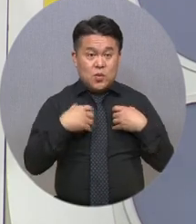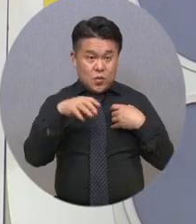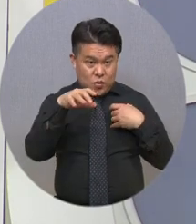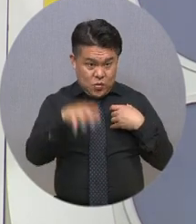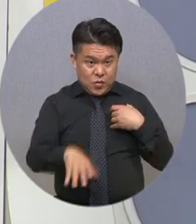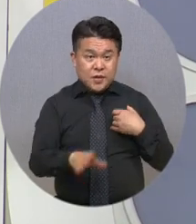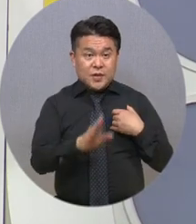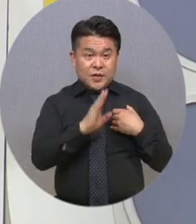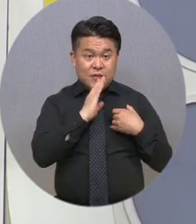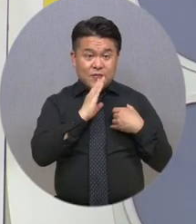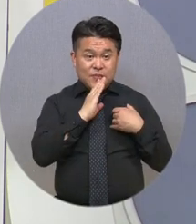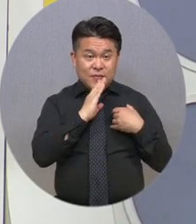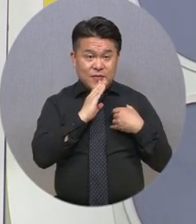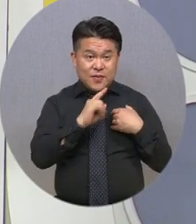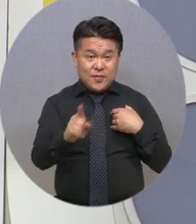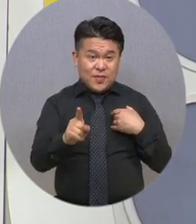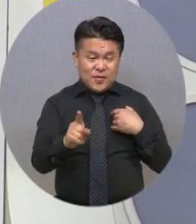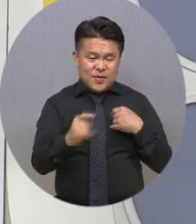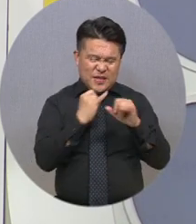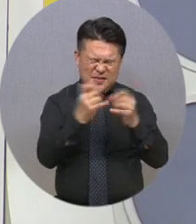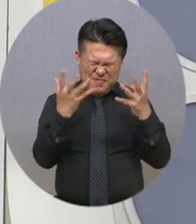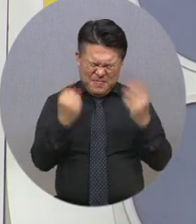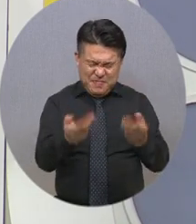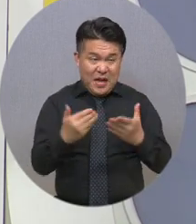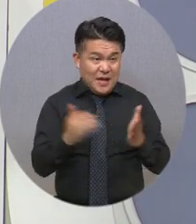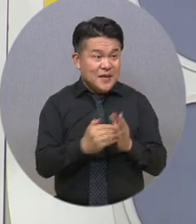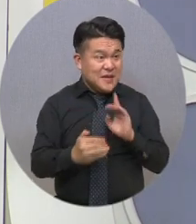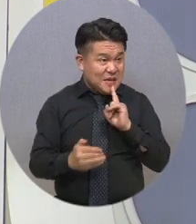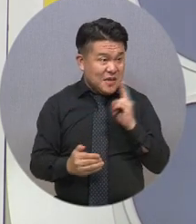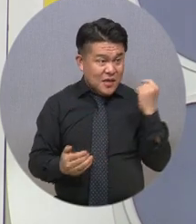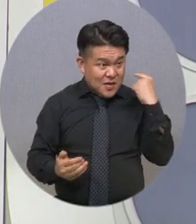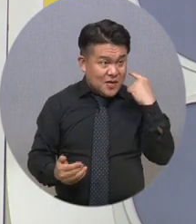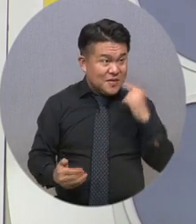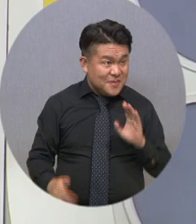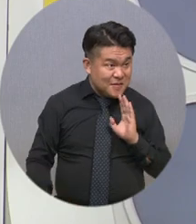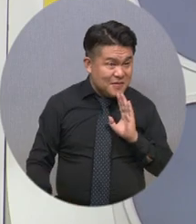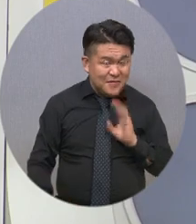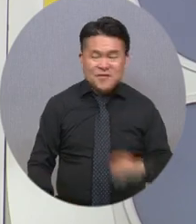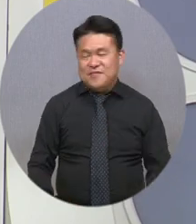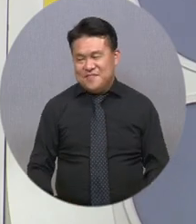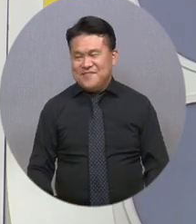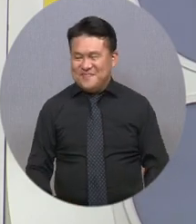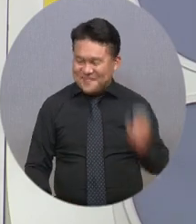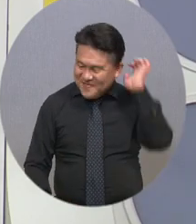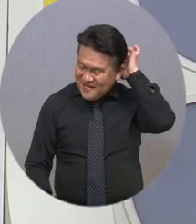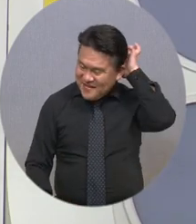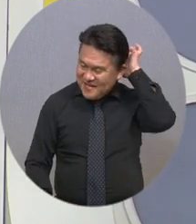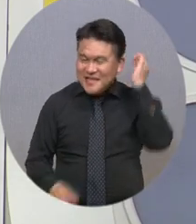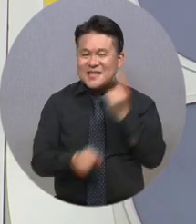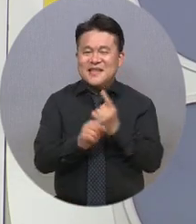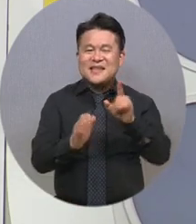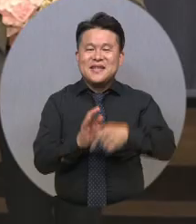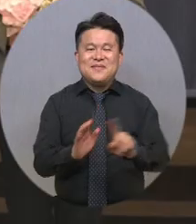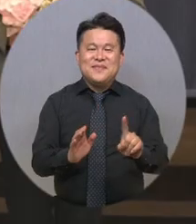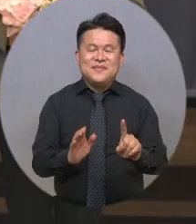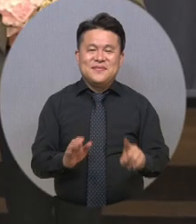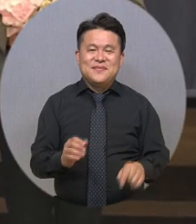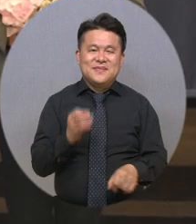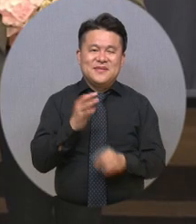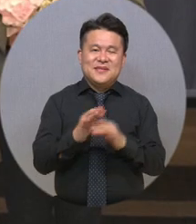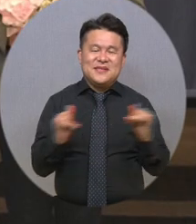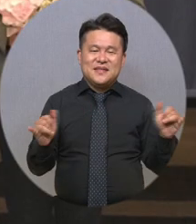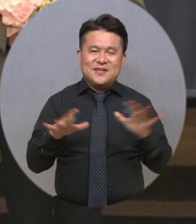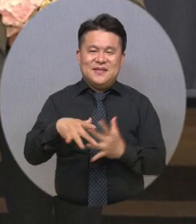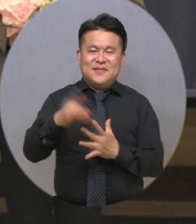정말 상이란 상은 다 쏟아졌다는 소문이 있던데. 아, 네, 맞아요. 작년 같은 경우는 네.